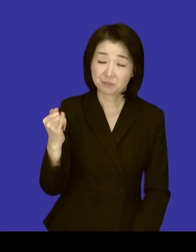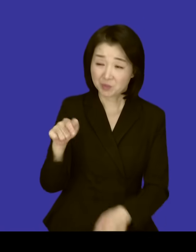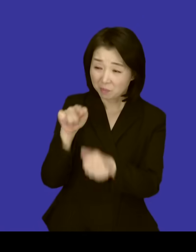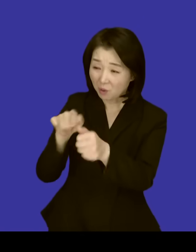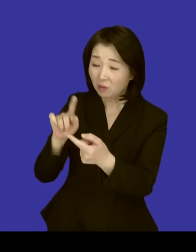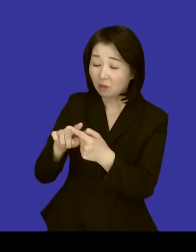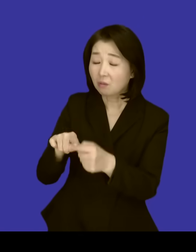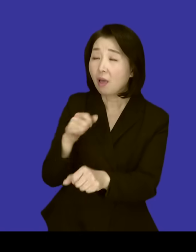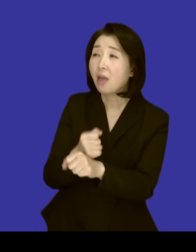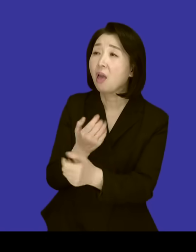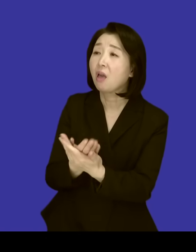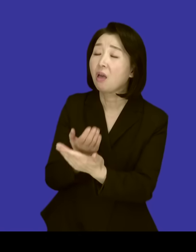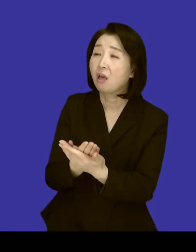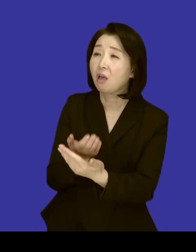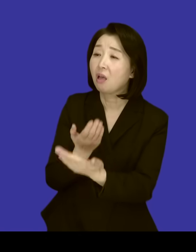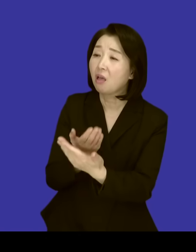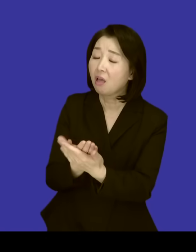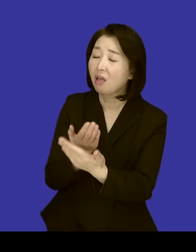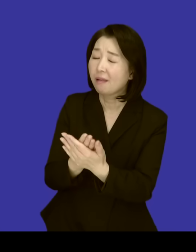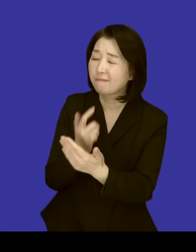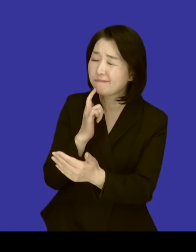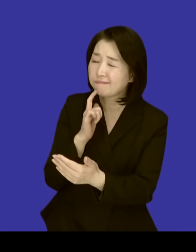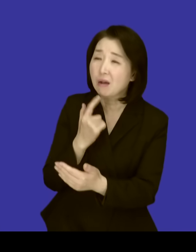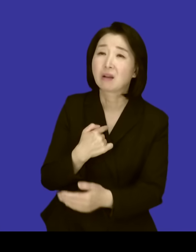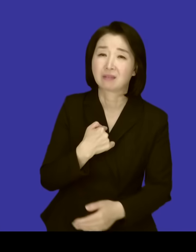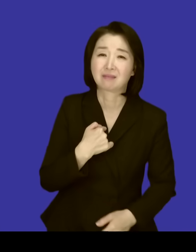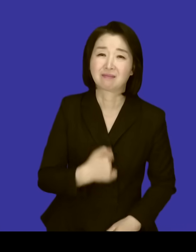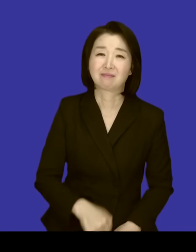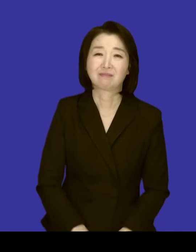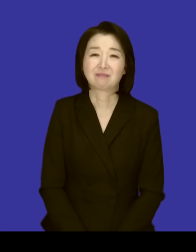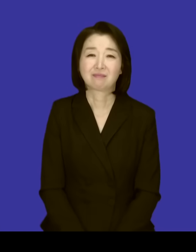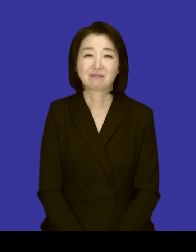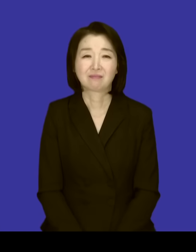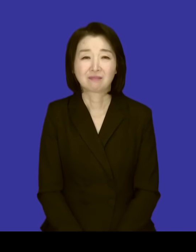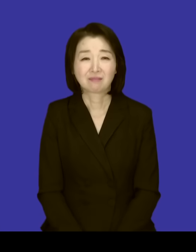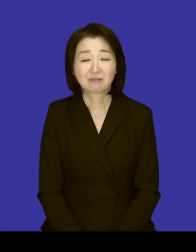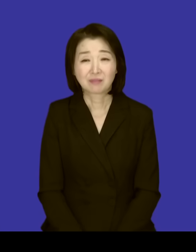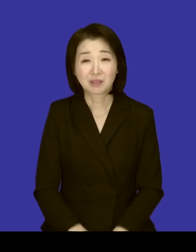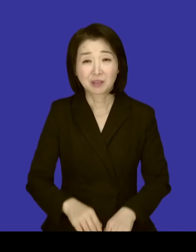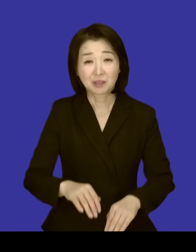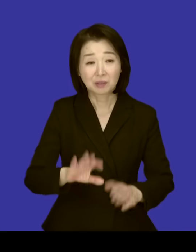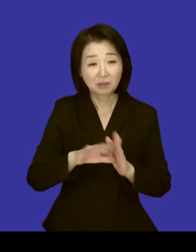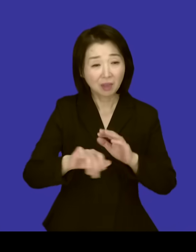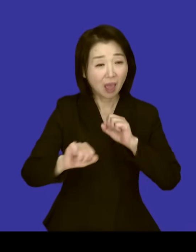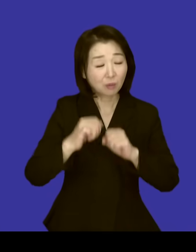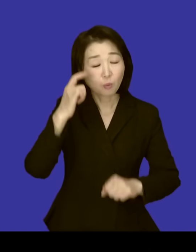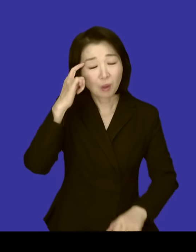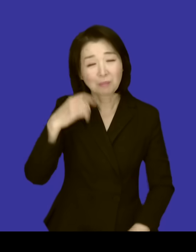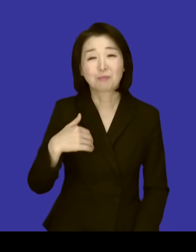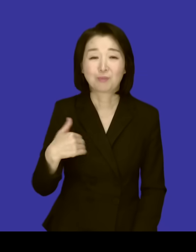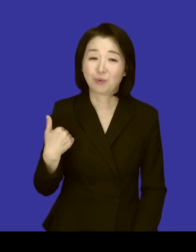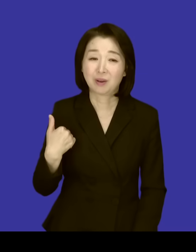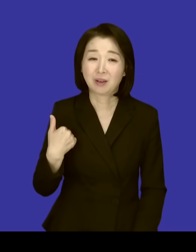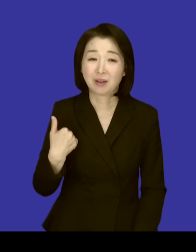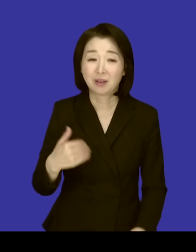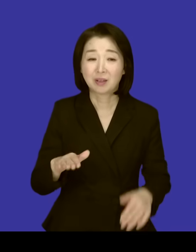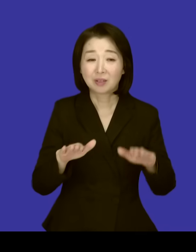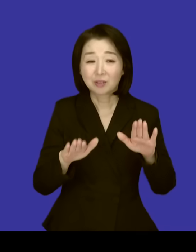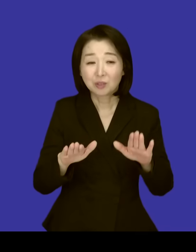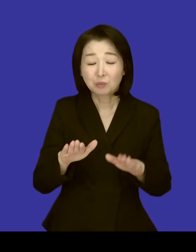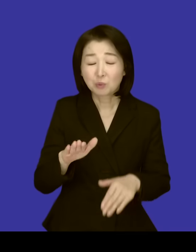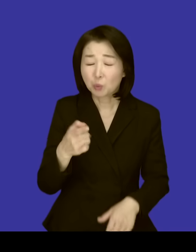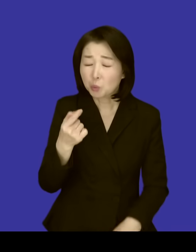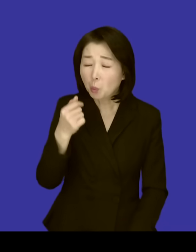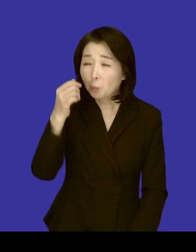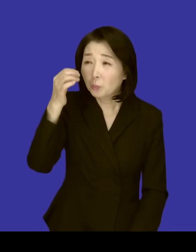명령조로 뭐 이거 해줘 저거 해줘 되게 떼쓰는 아이였던 것 같아요. 네. 당시에 왜 그랬는지 모르겠지만은 지금도 살짝 기억이